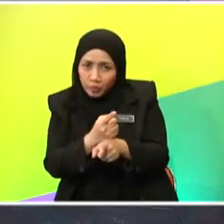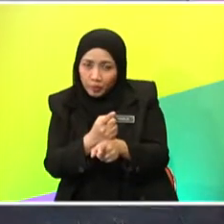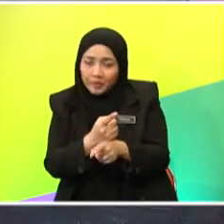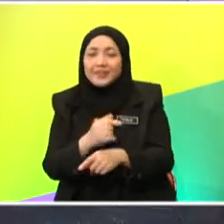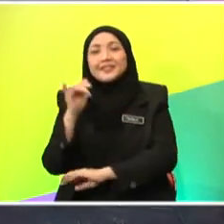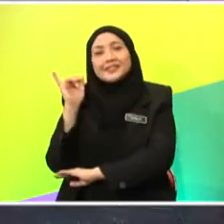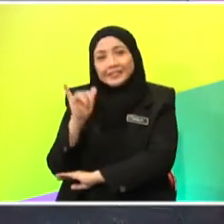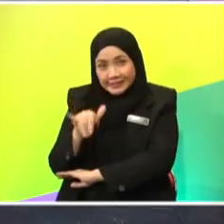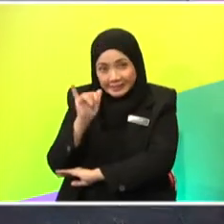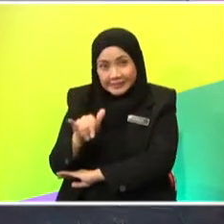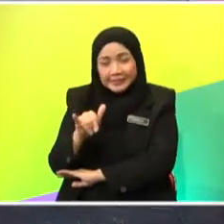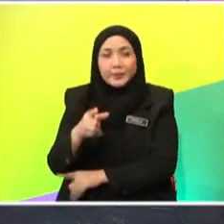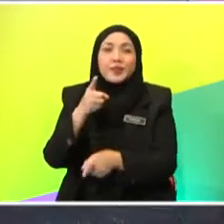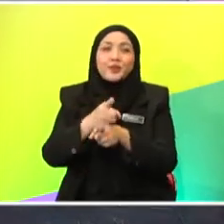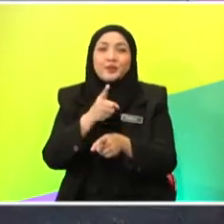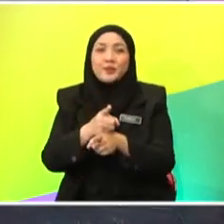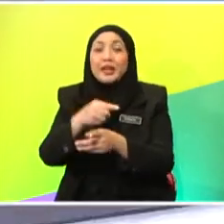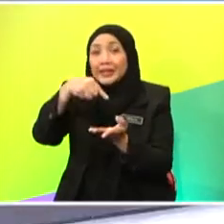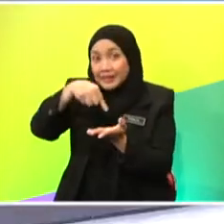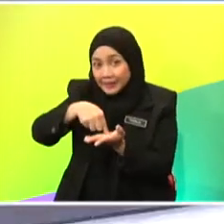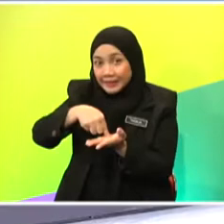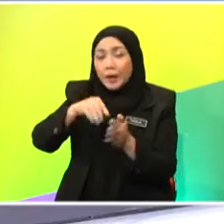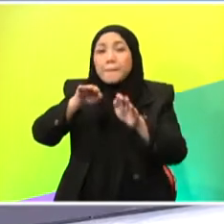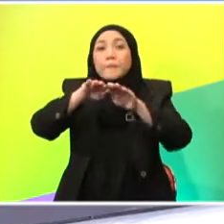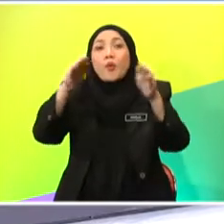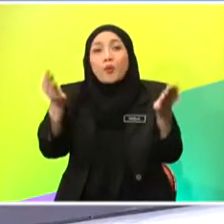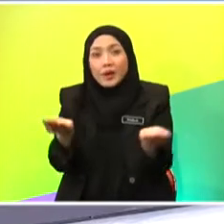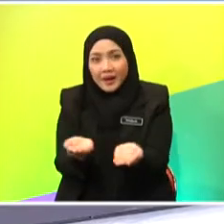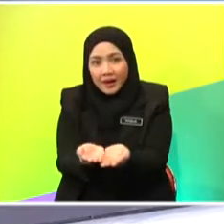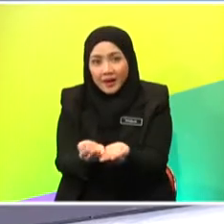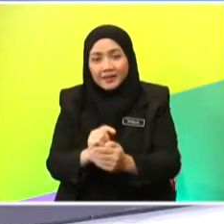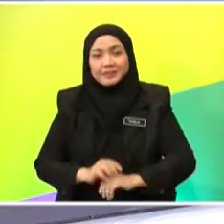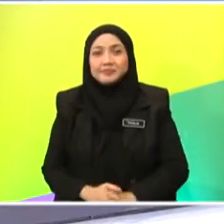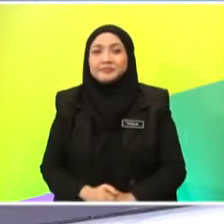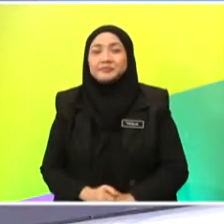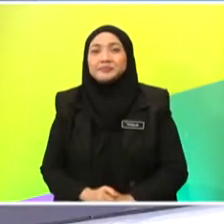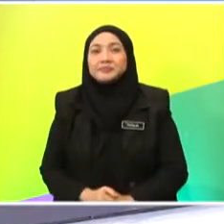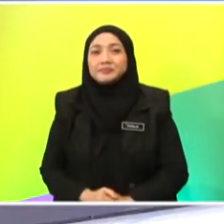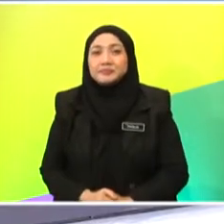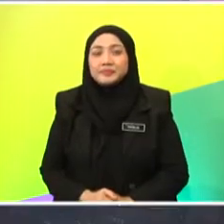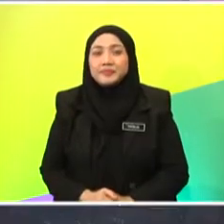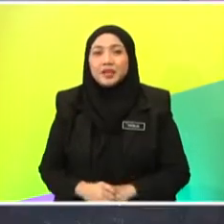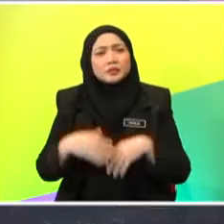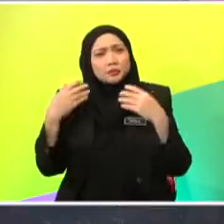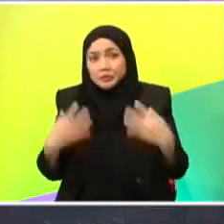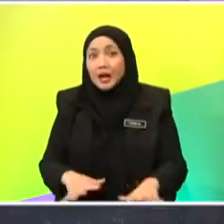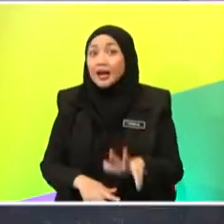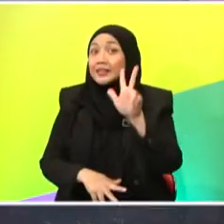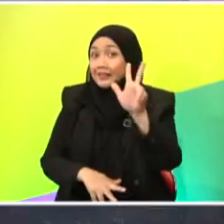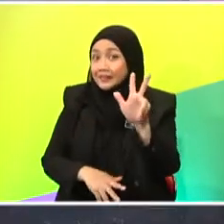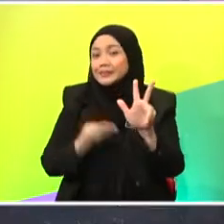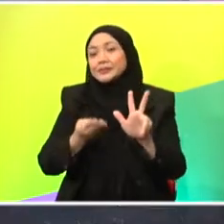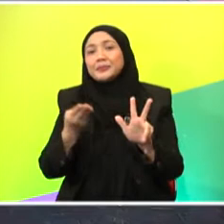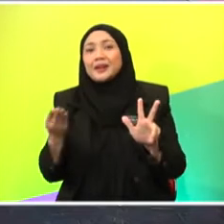betul ini mulai bola ke bagus kece enggak tiga objek-objek